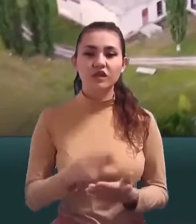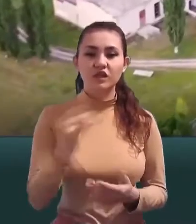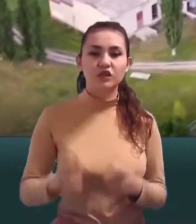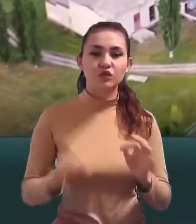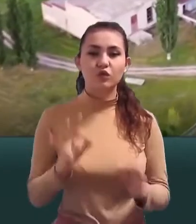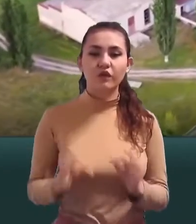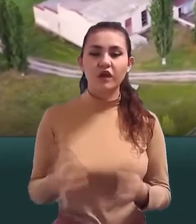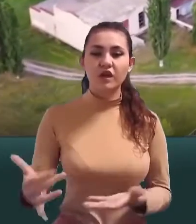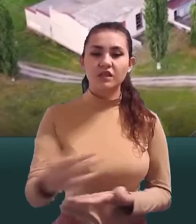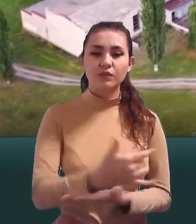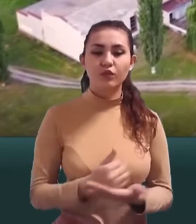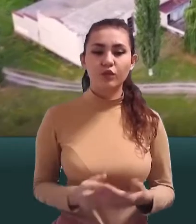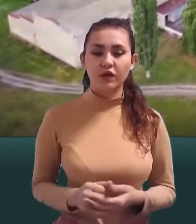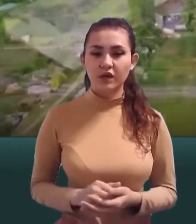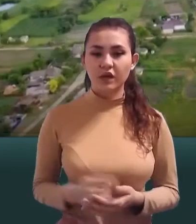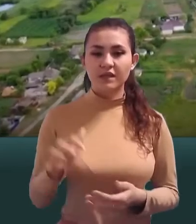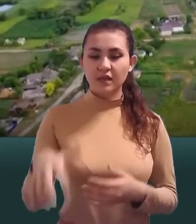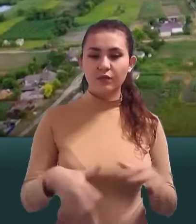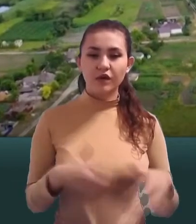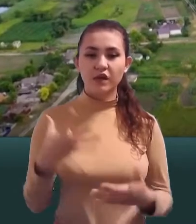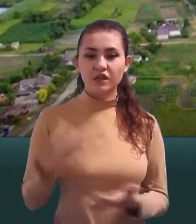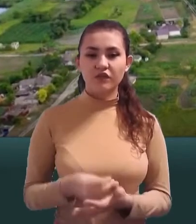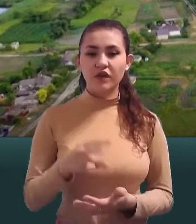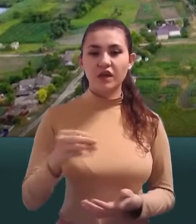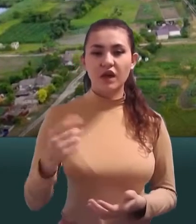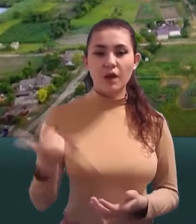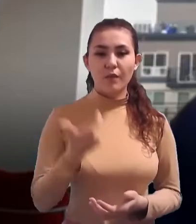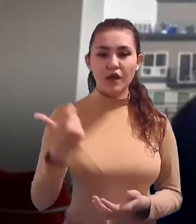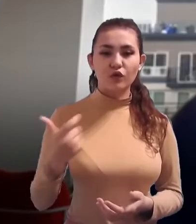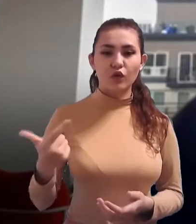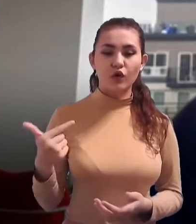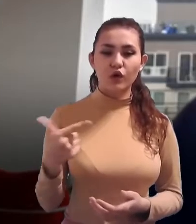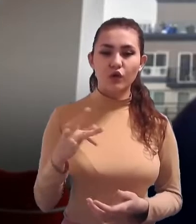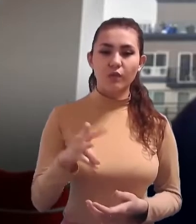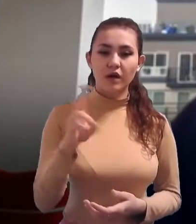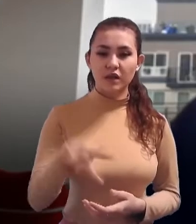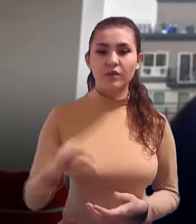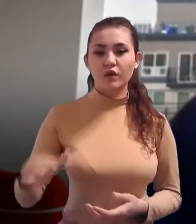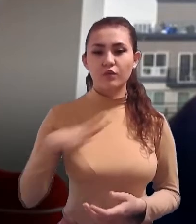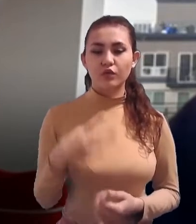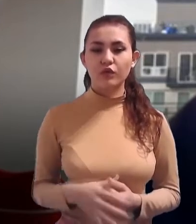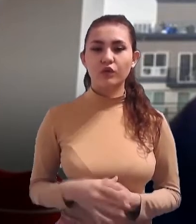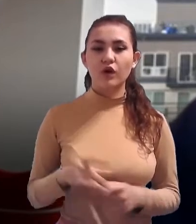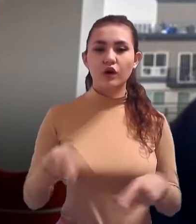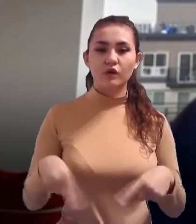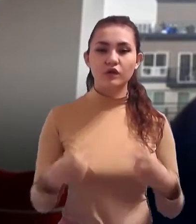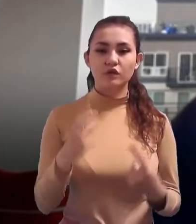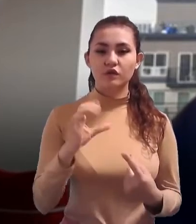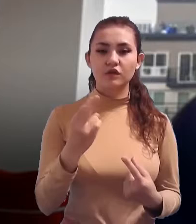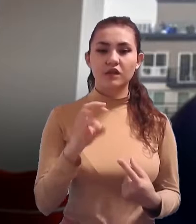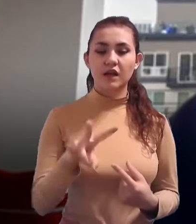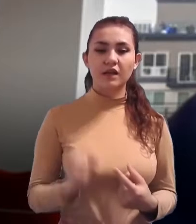спори забирати своє майно громадам, це дійсно стримувало розвиток і соціальної сфери,